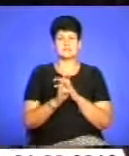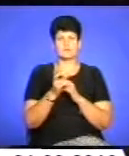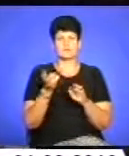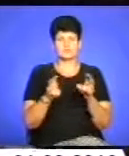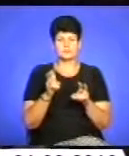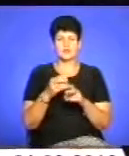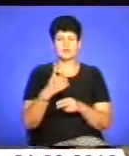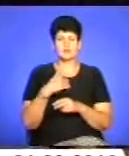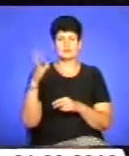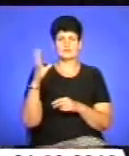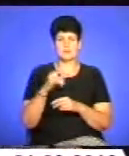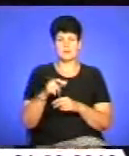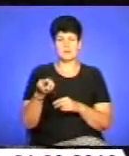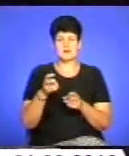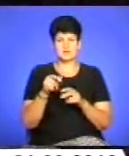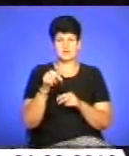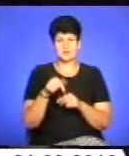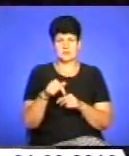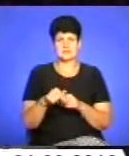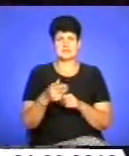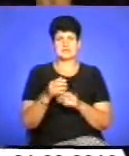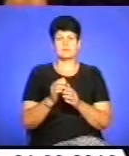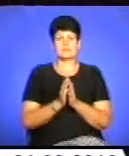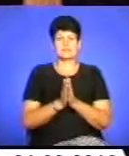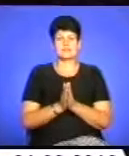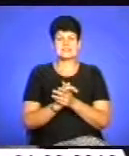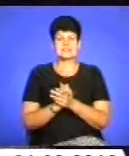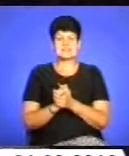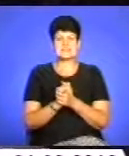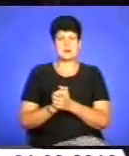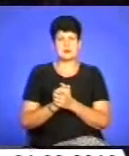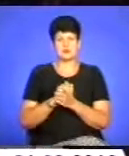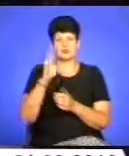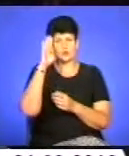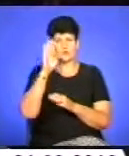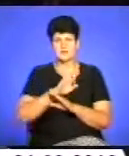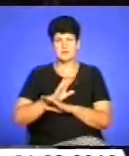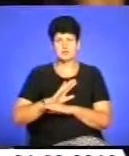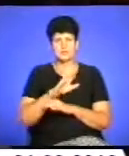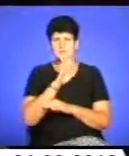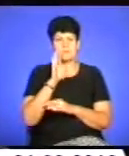хочемо всі, щоб люди їхали сюди і молилися, як сказав священик, за мир, щоб хлопці не гинули, щоб мами не плакали.